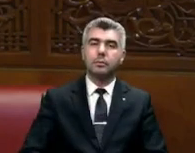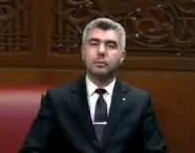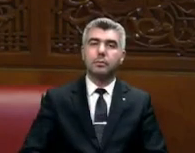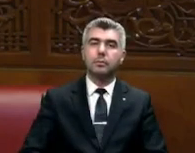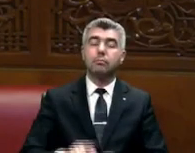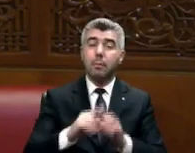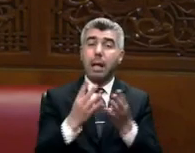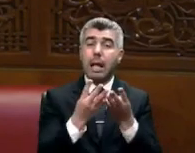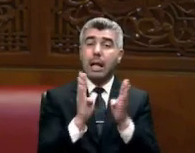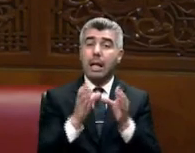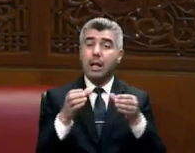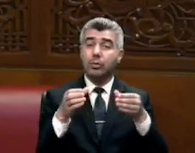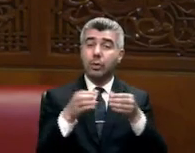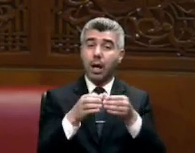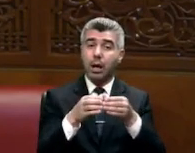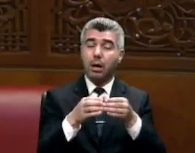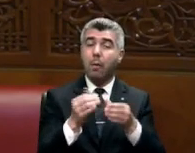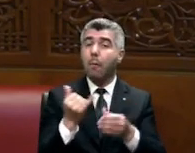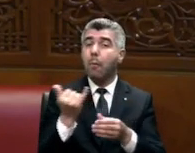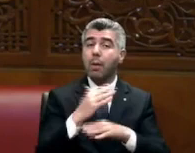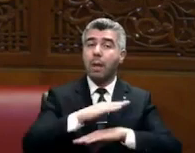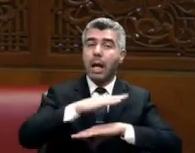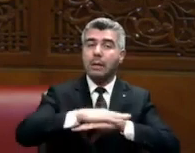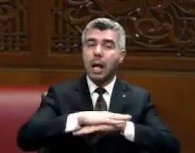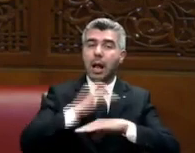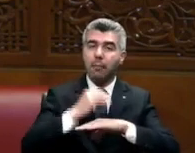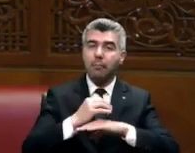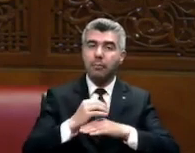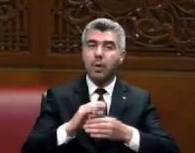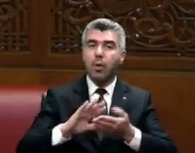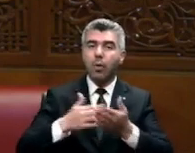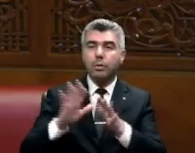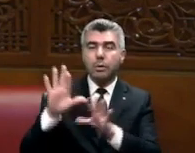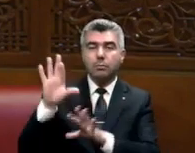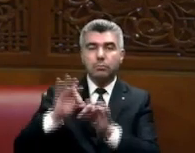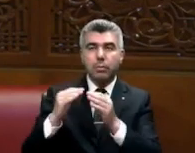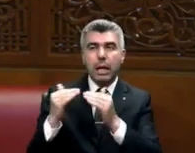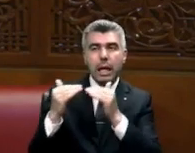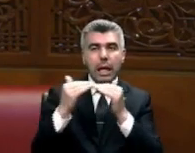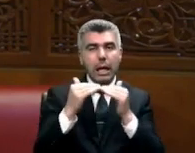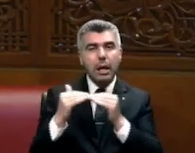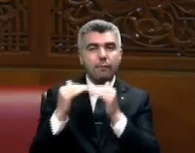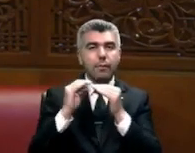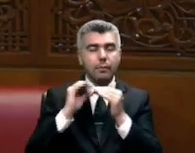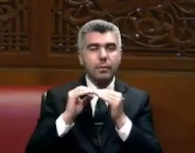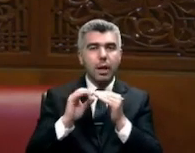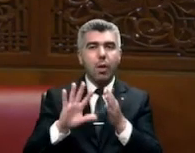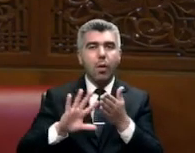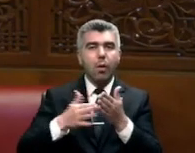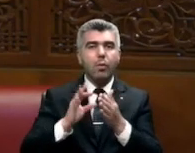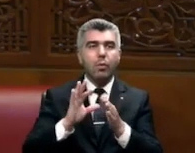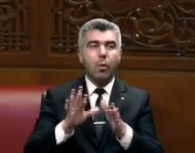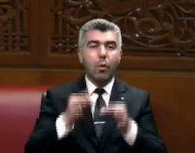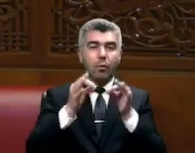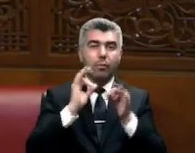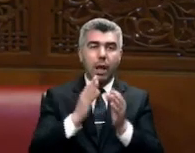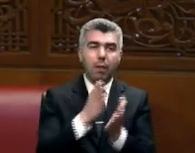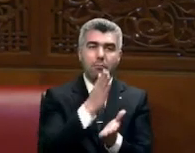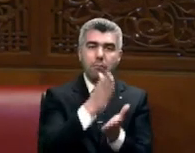الدور ديال هذه اللجنة هو الحرص على احترام مبادئ الاستحقاق وتكافؤ الفرص ومعايير الكفاءة